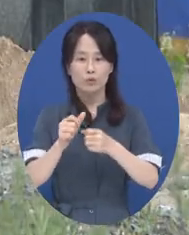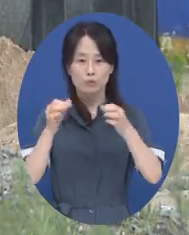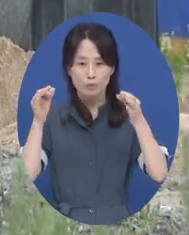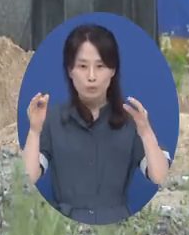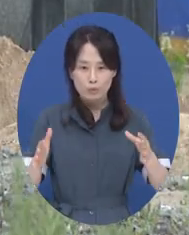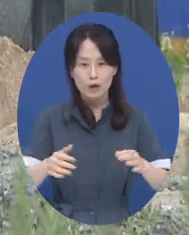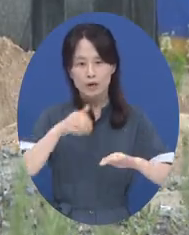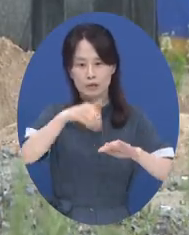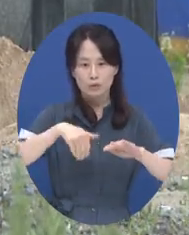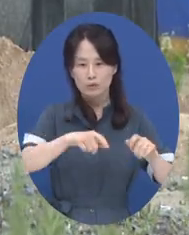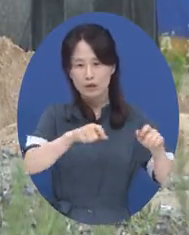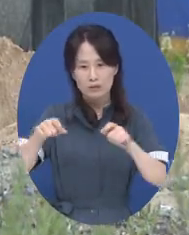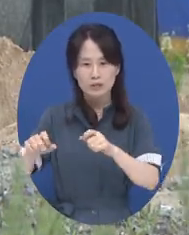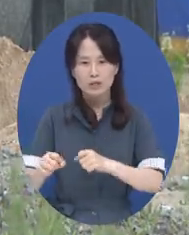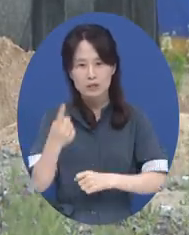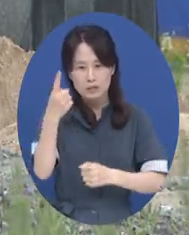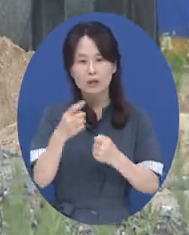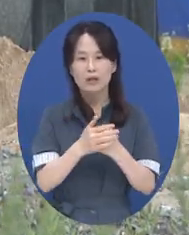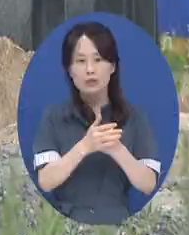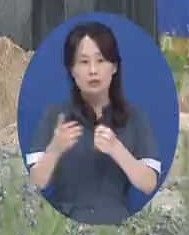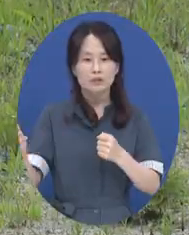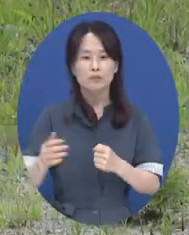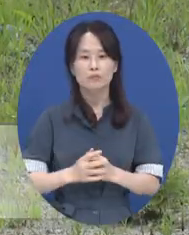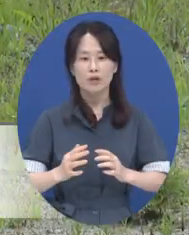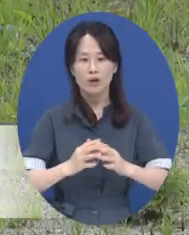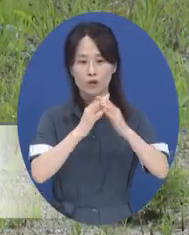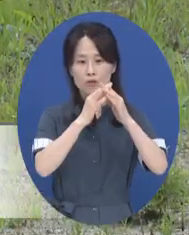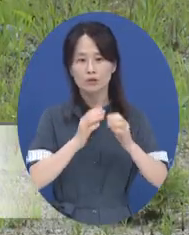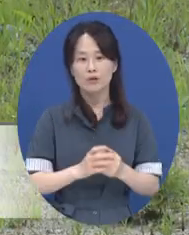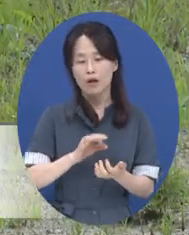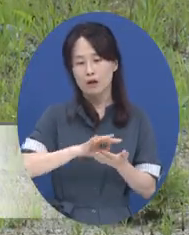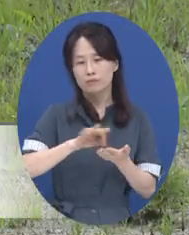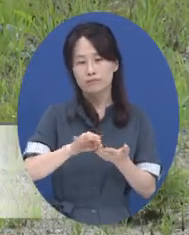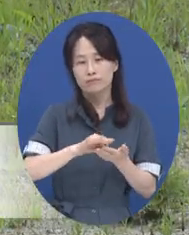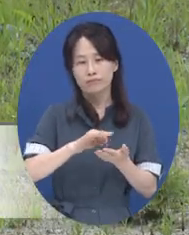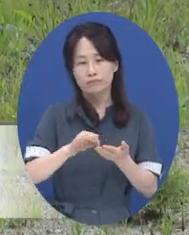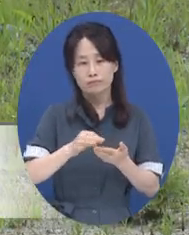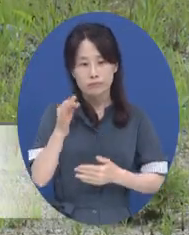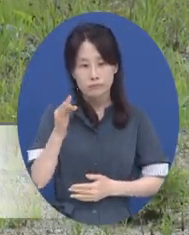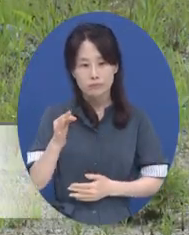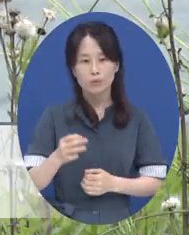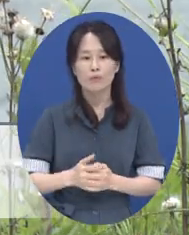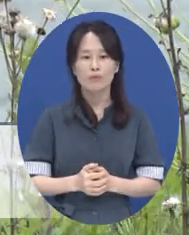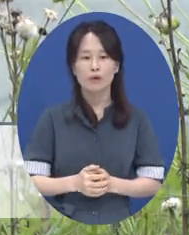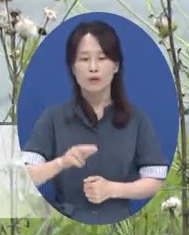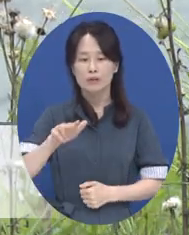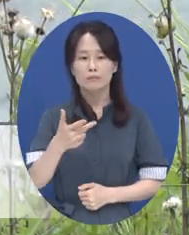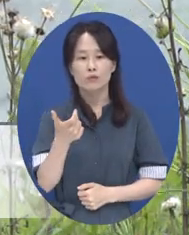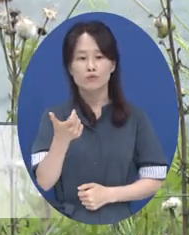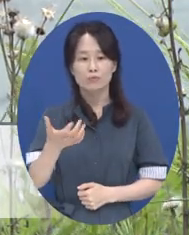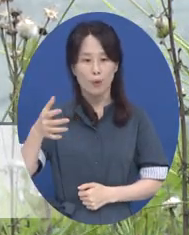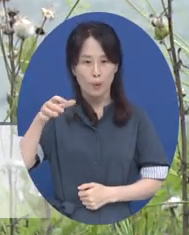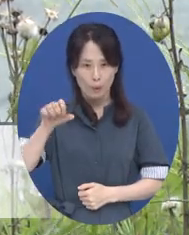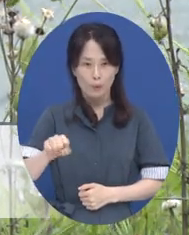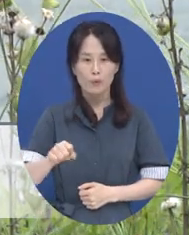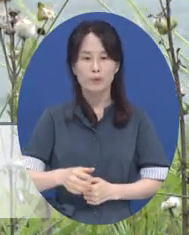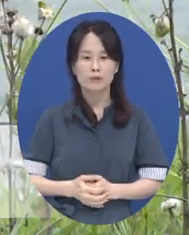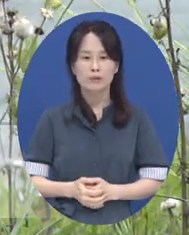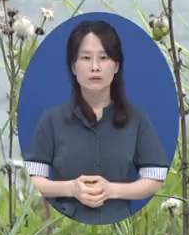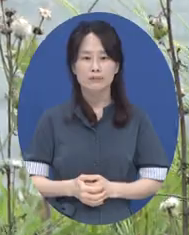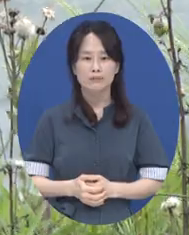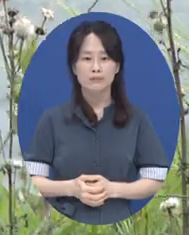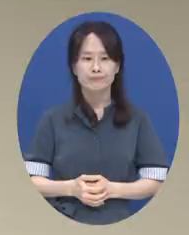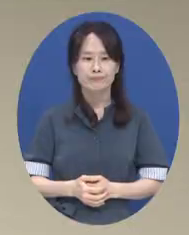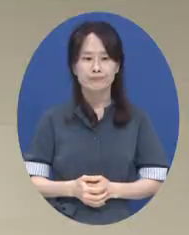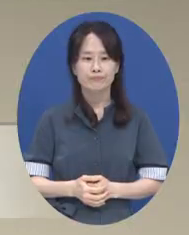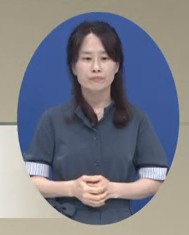5년 동안 공사기간 연장 등을 이유로 공공분야 건설공사에 간접비로 지출된 추가 예산은 총